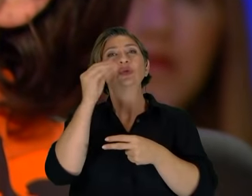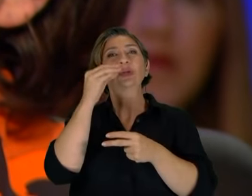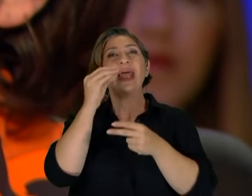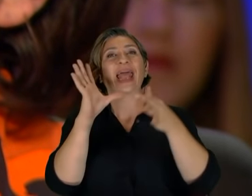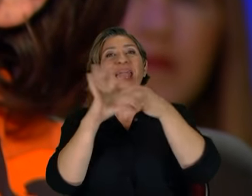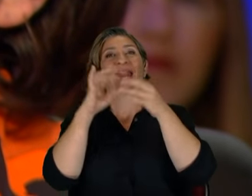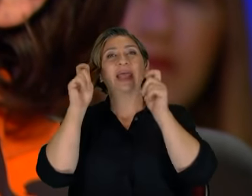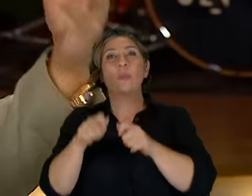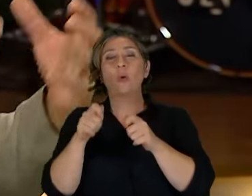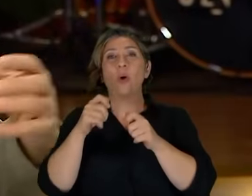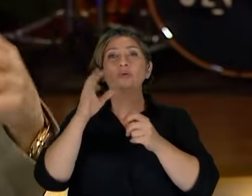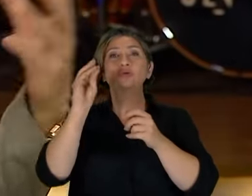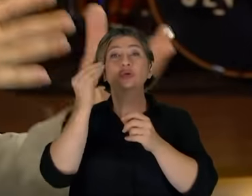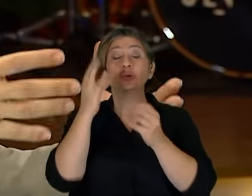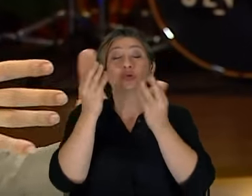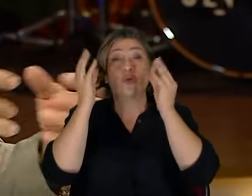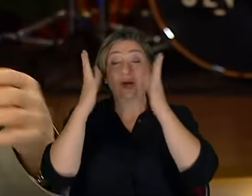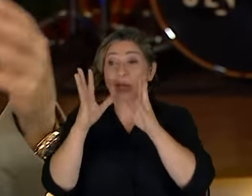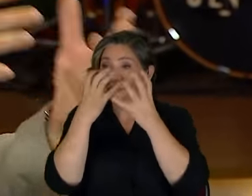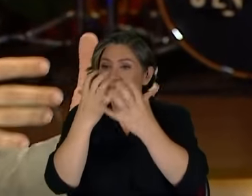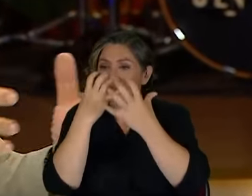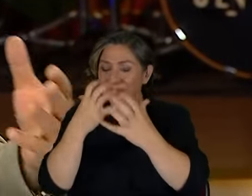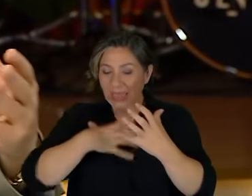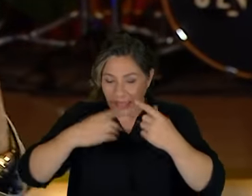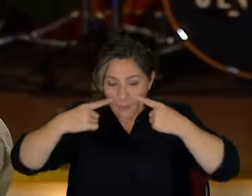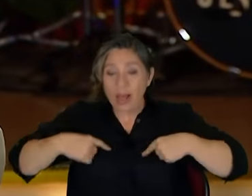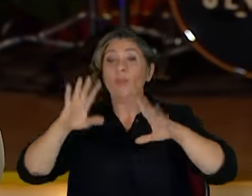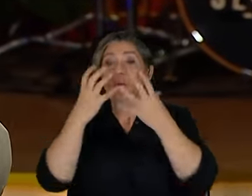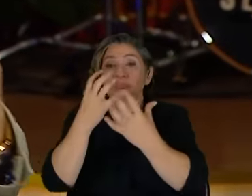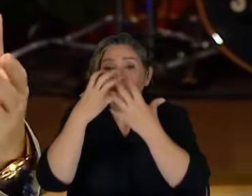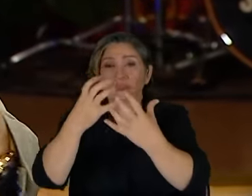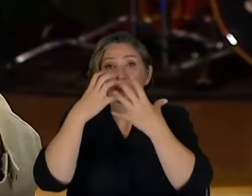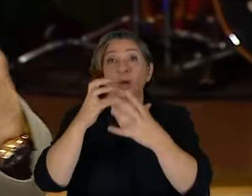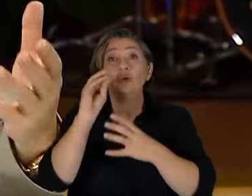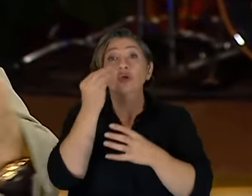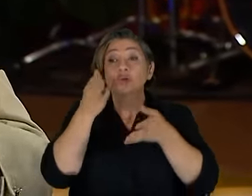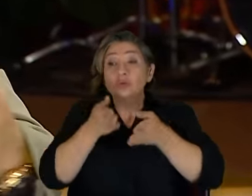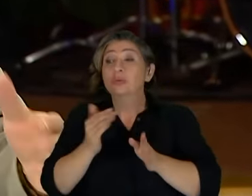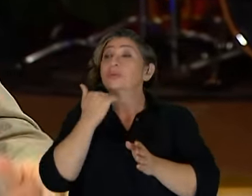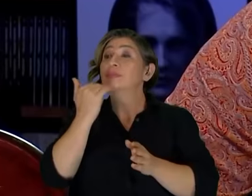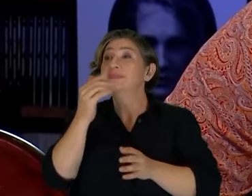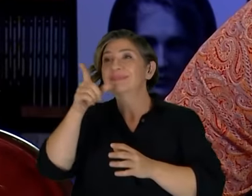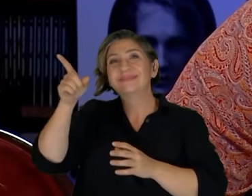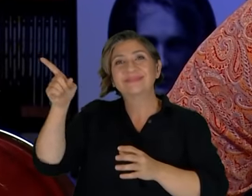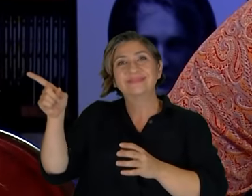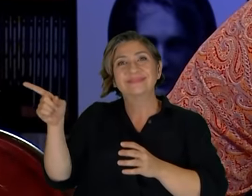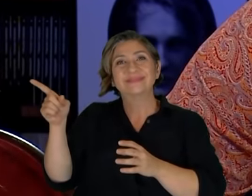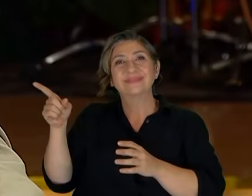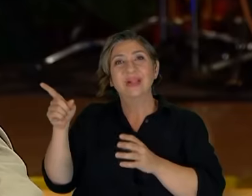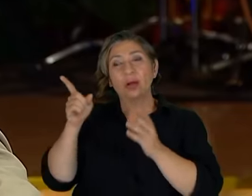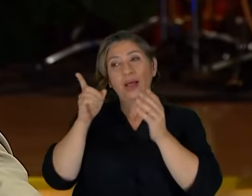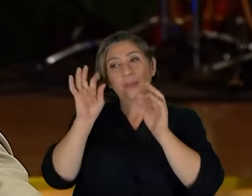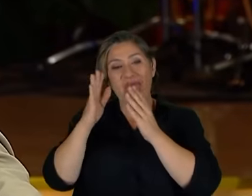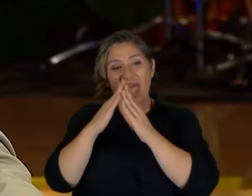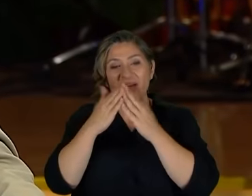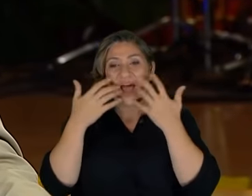yaptıkları şey de bu. Yani çocuklara çok önem verip onlar için yaşamak filan. Ve belki çocuğu olmayan insanlar da acaba oraya mı yöneliyor?